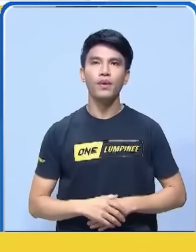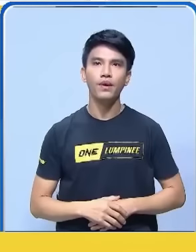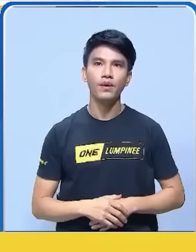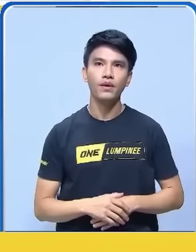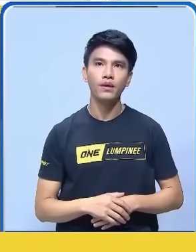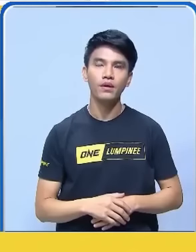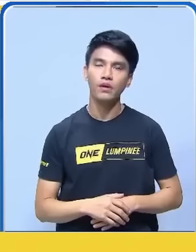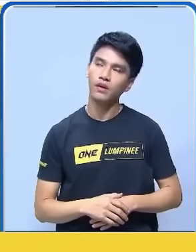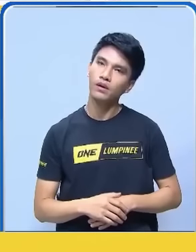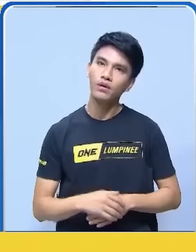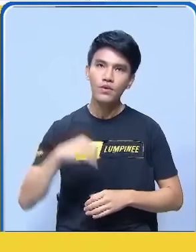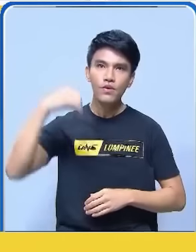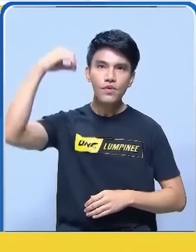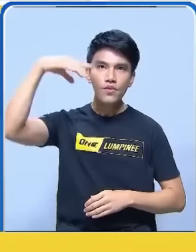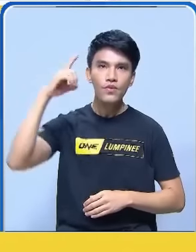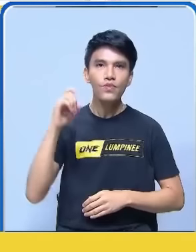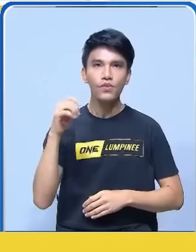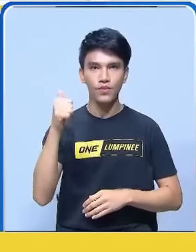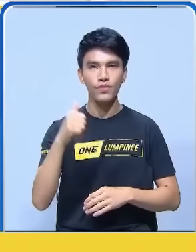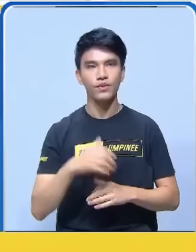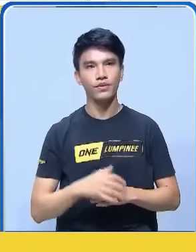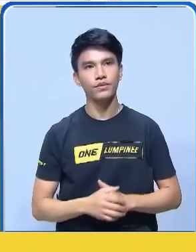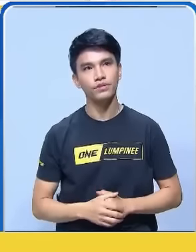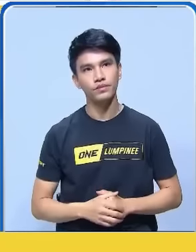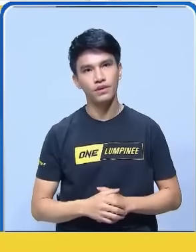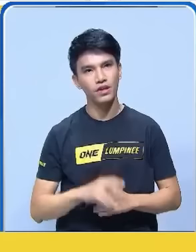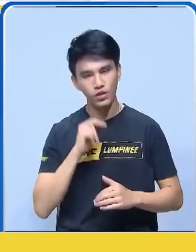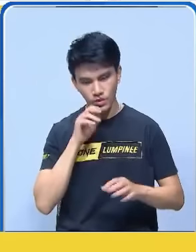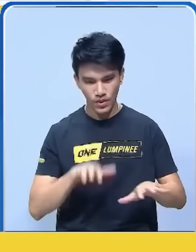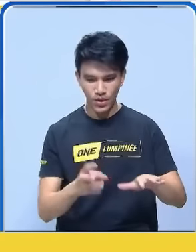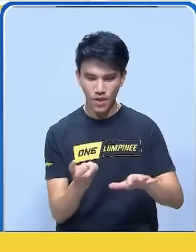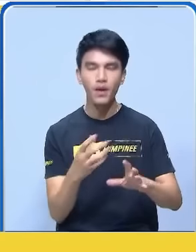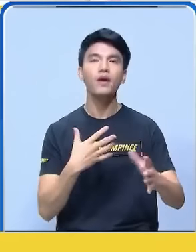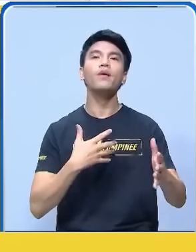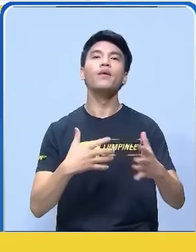อาจจะเกิดไฟฟ้าช็อตได้นะสูญเสียเกิดขึ้นได้ ถ้าท่วมแป๊บๆอาจจะไม่เท่า